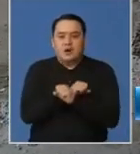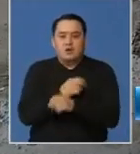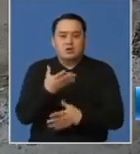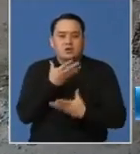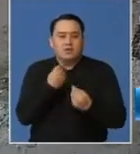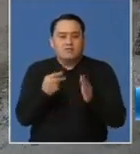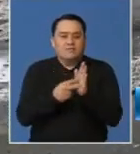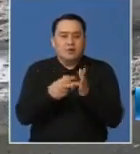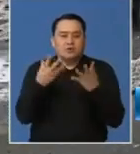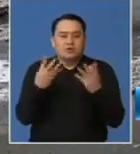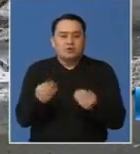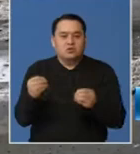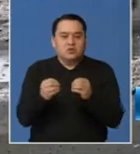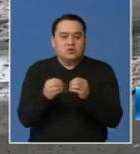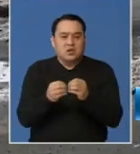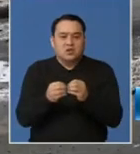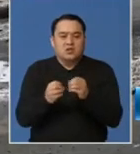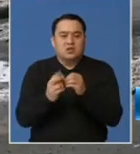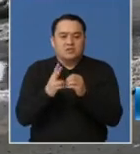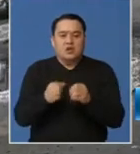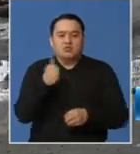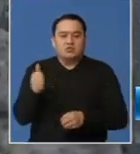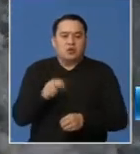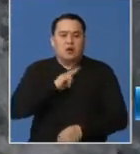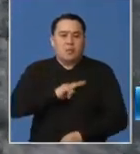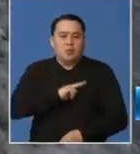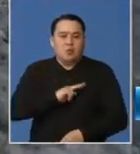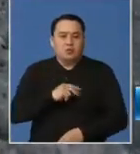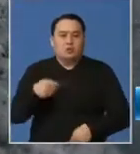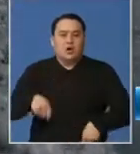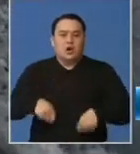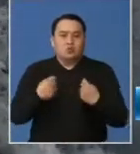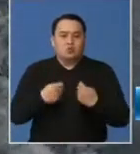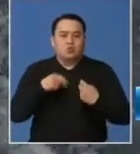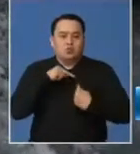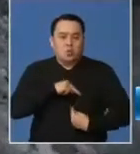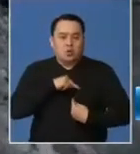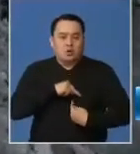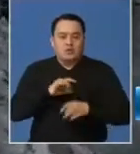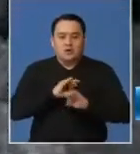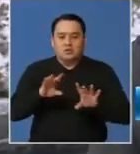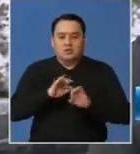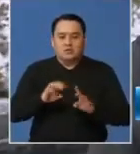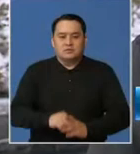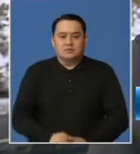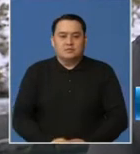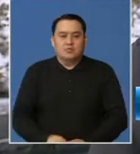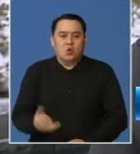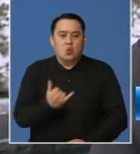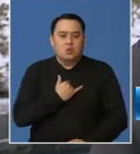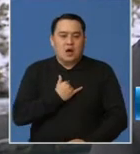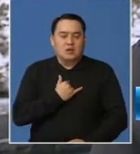8 часов он трудится все 10, а то и 12 часов. Тем самым нарушая трудовой кодекс, говорит она. У нас